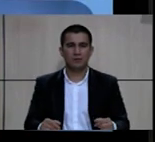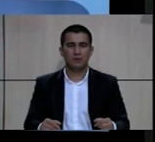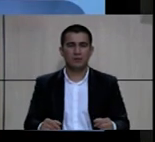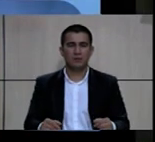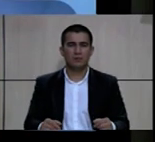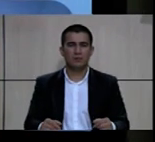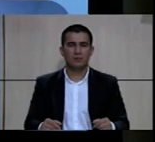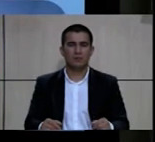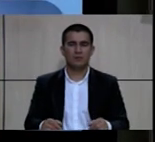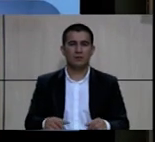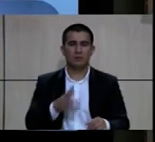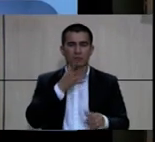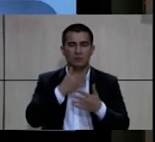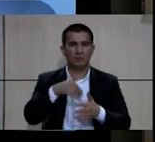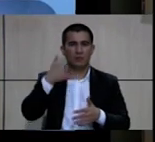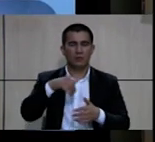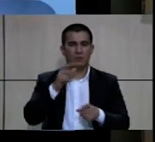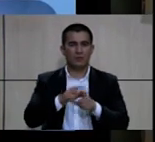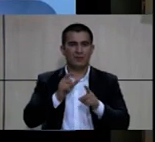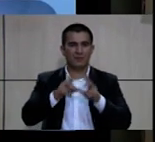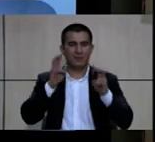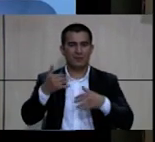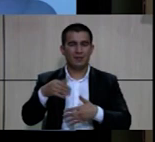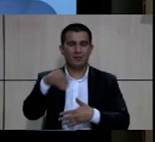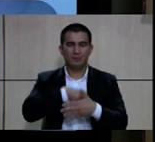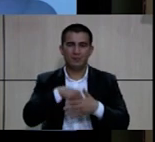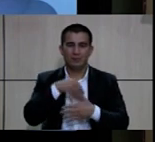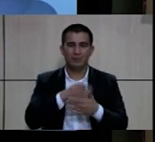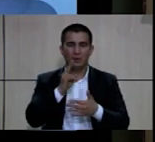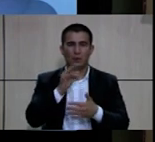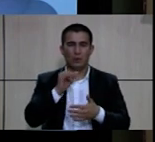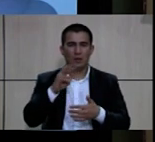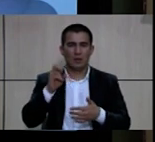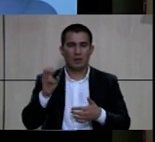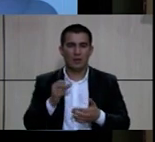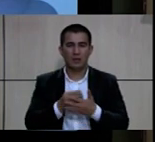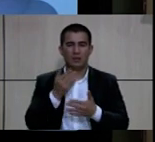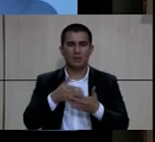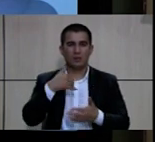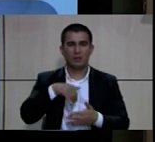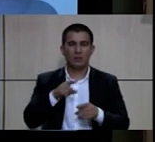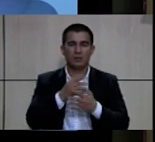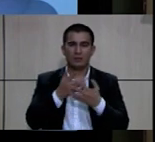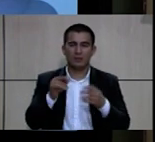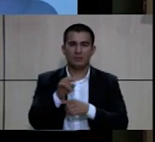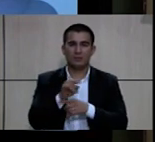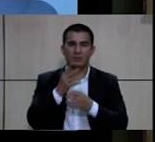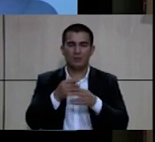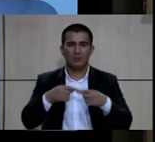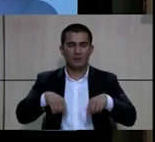Xaltalilarimizga xaltali koala hamda xaltali sichqonlar